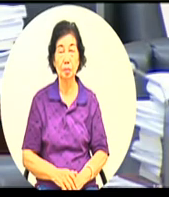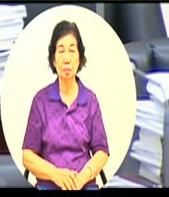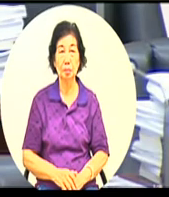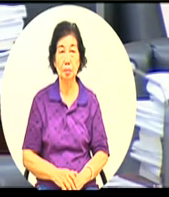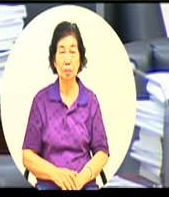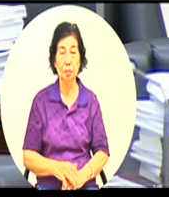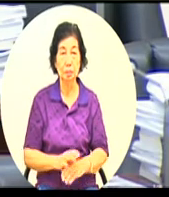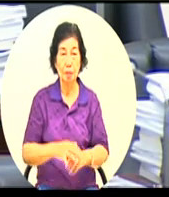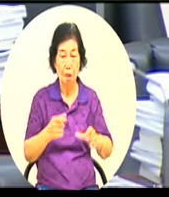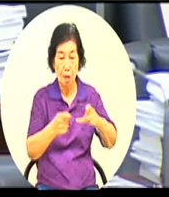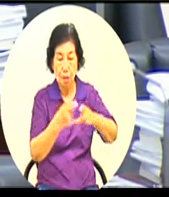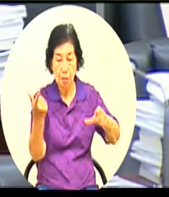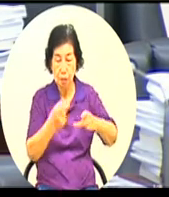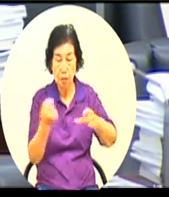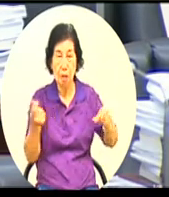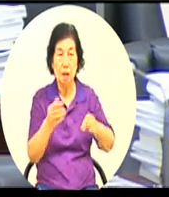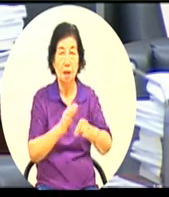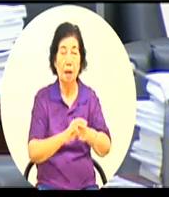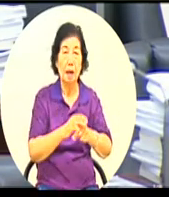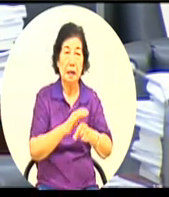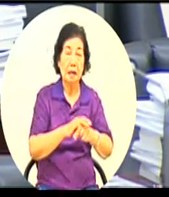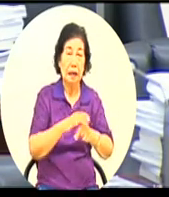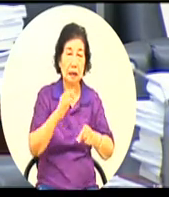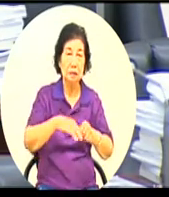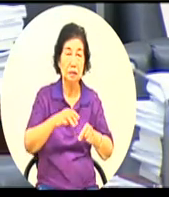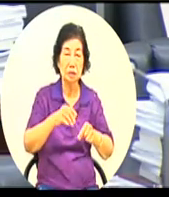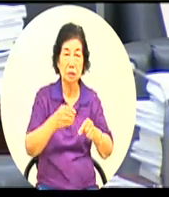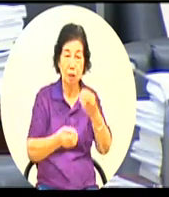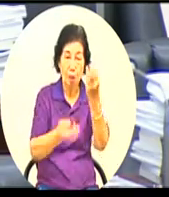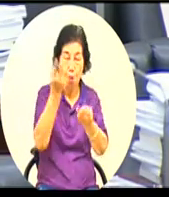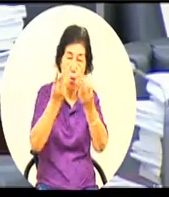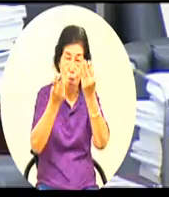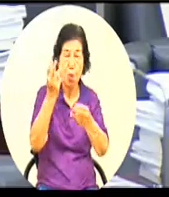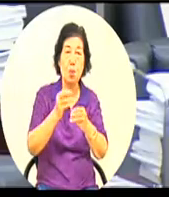公开放二十分过十七秒，阁是伫暗时啊十二点，